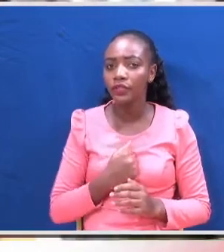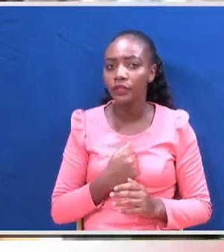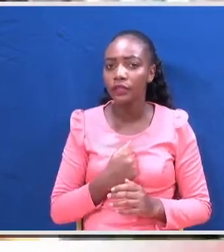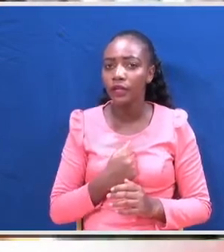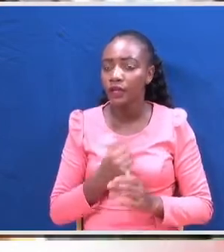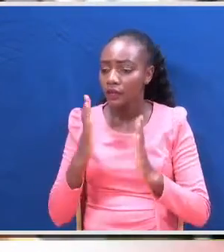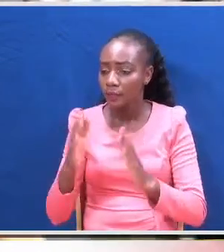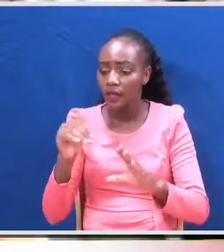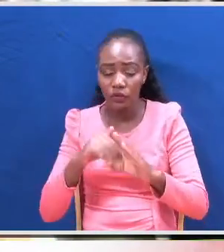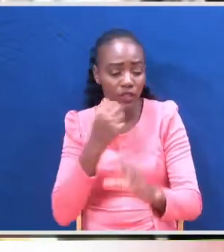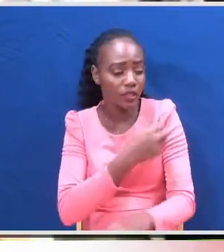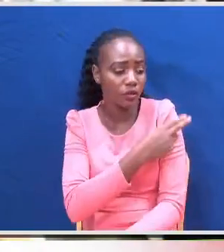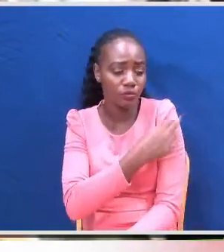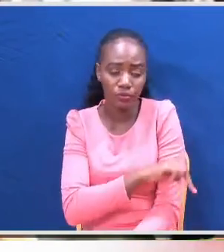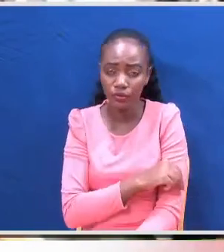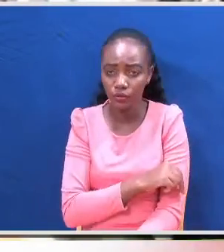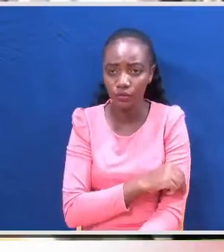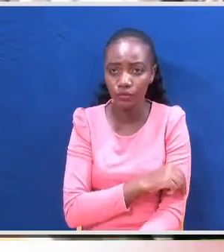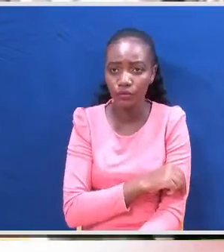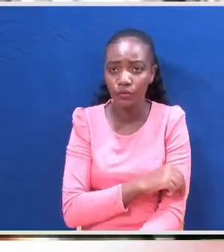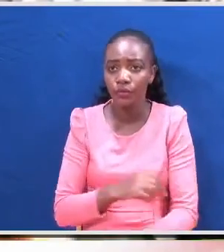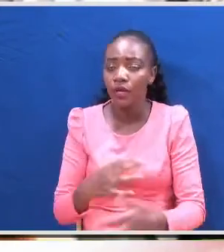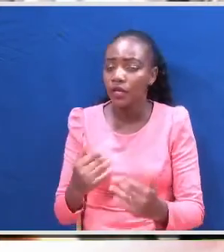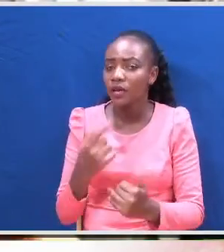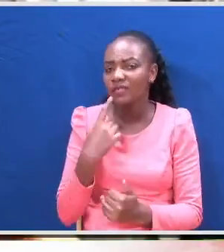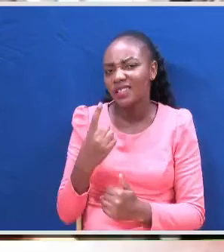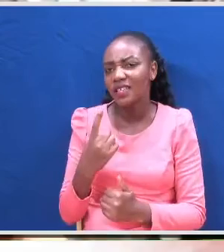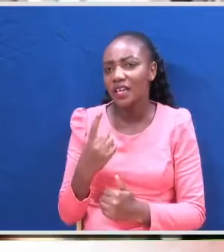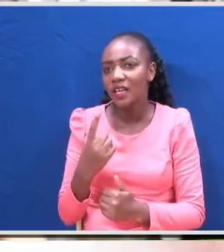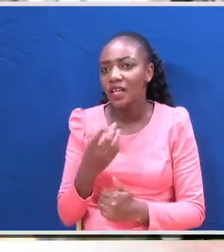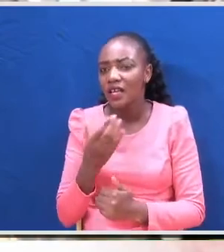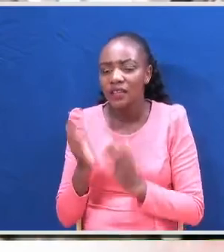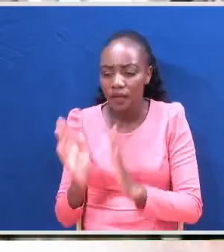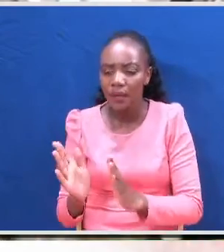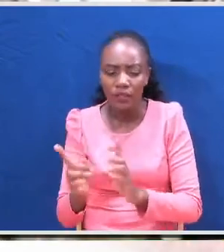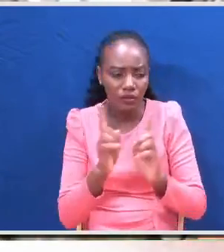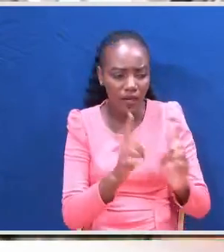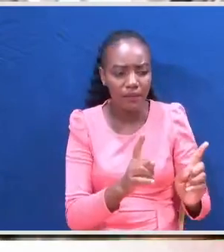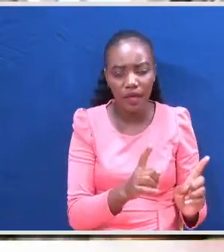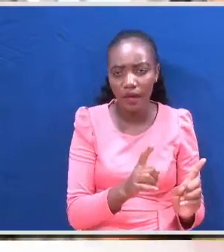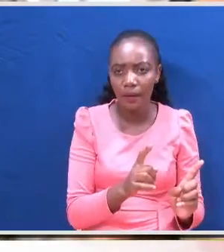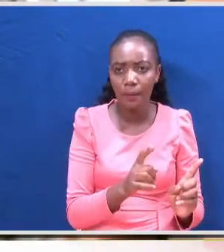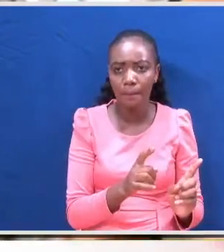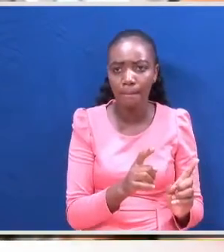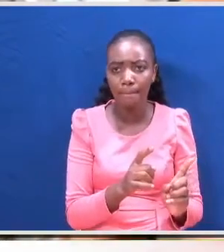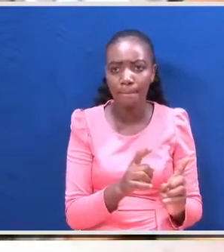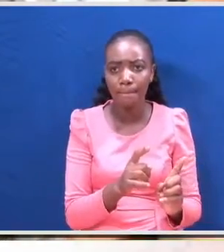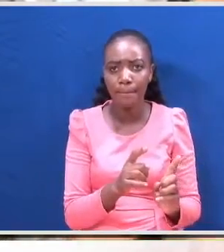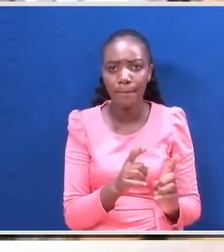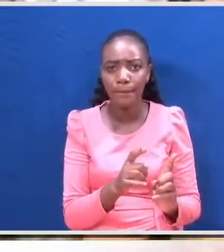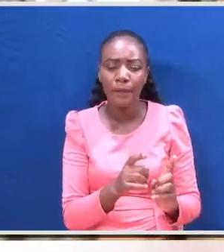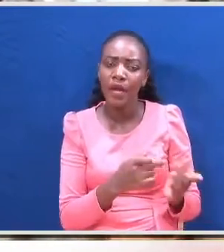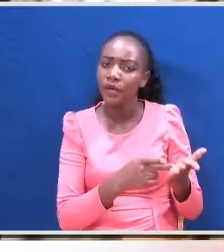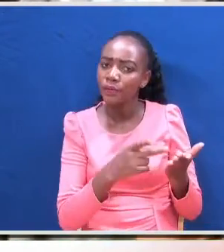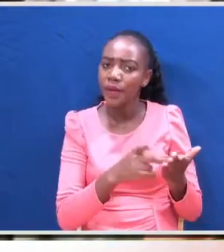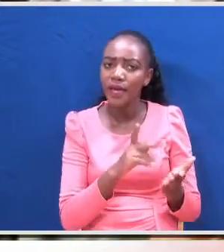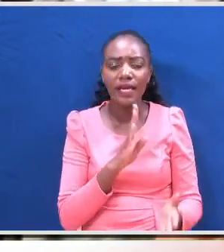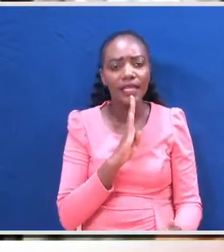theater. Kaniambia kuna jamaa amekuja hapa, anasema amemaliza kazi yake, umlipe deni